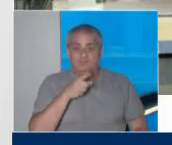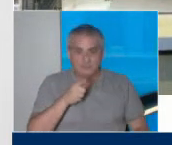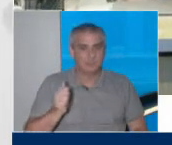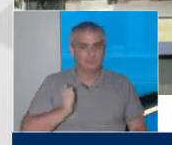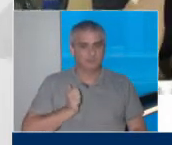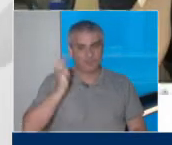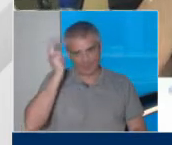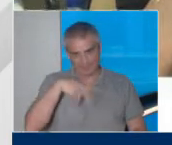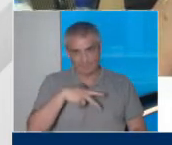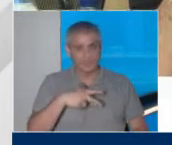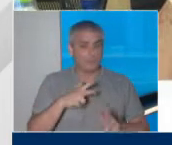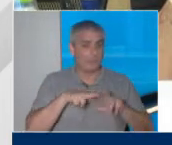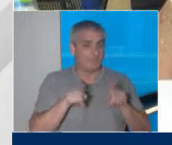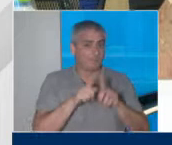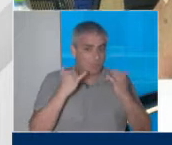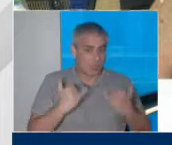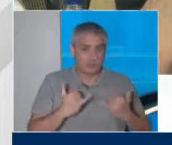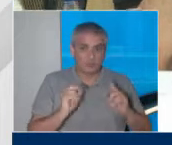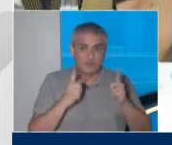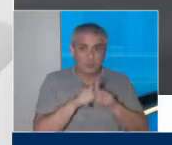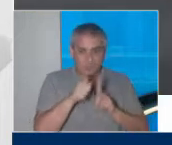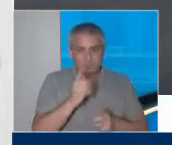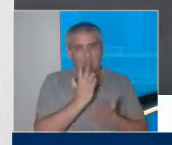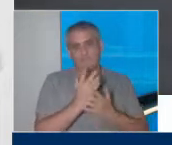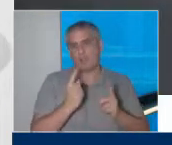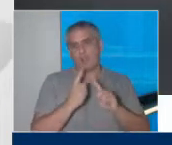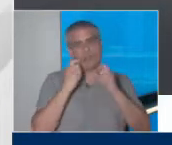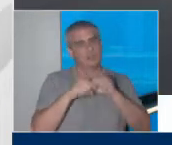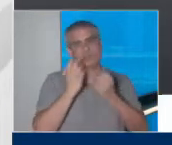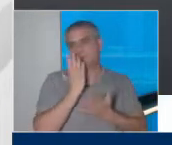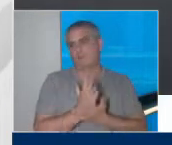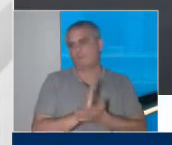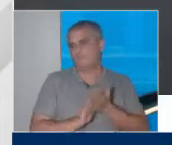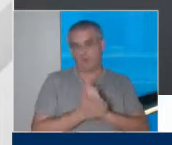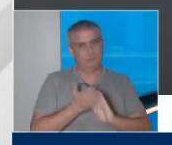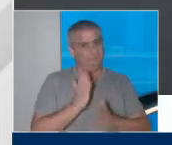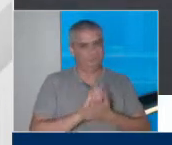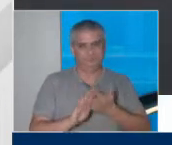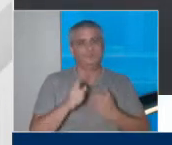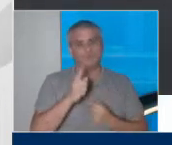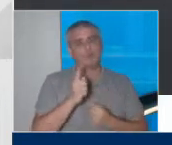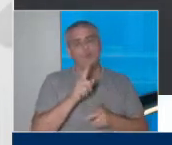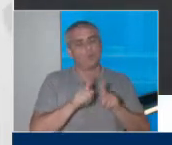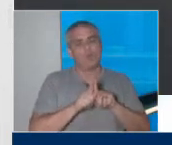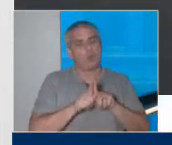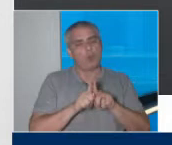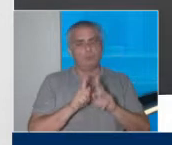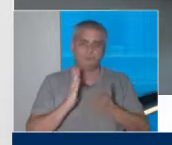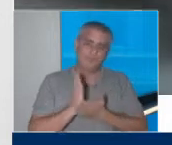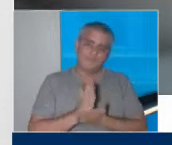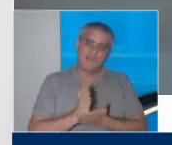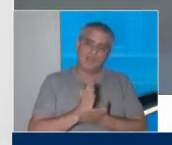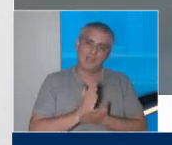צהל מבין שבנסיבות האלה של האירוע הזה, הנזק כבר נעשה, אבל הוא מכין, בוא נגיד ככה, הוא מניח